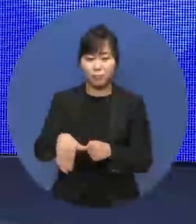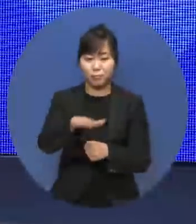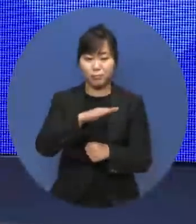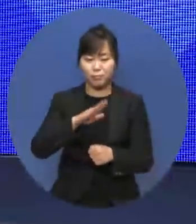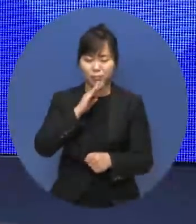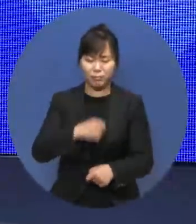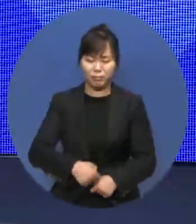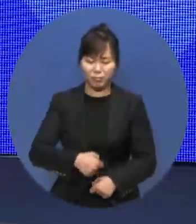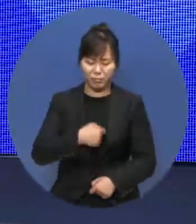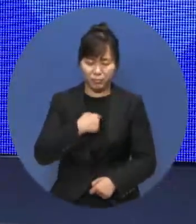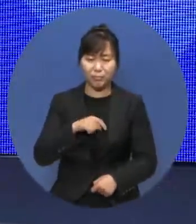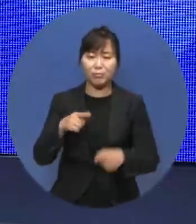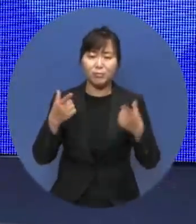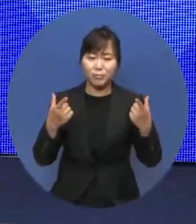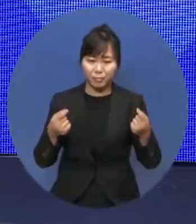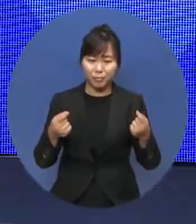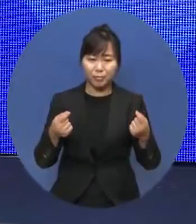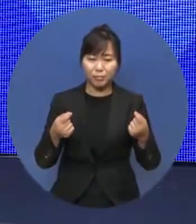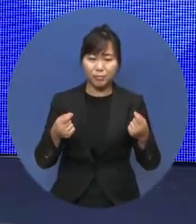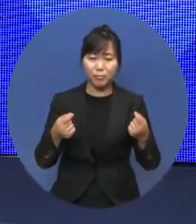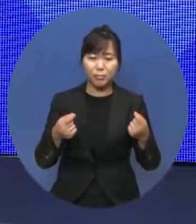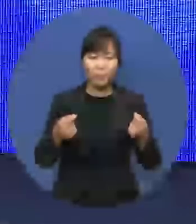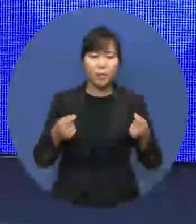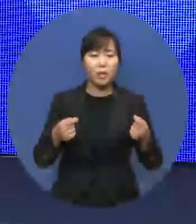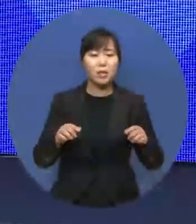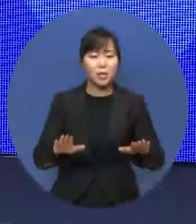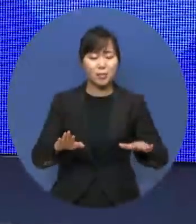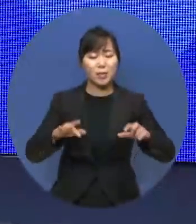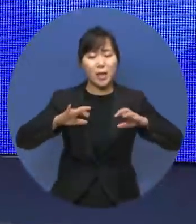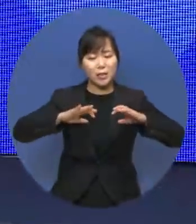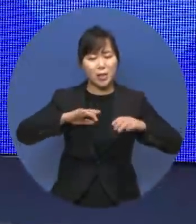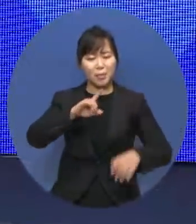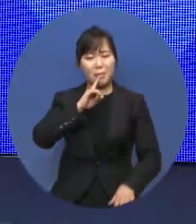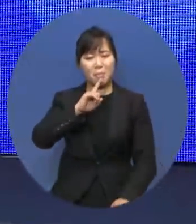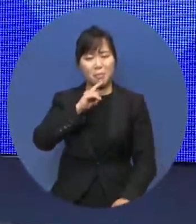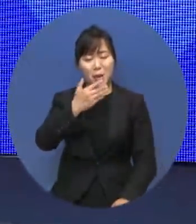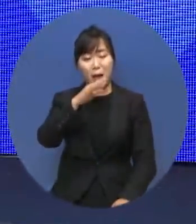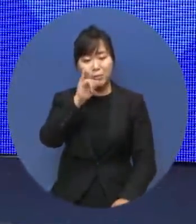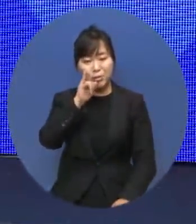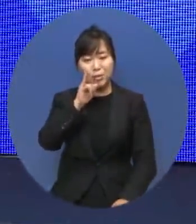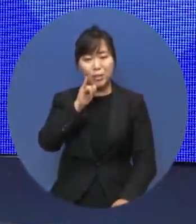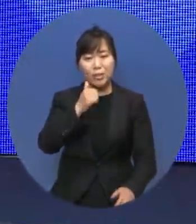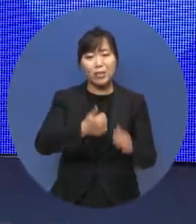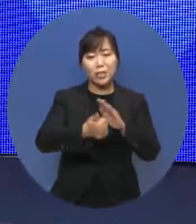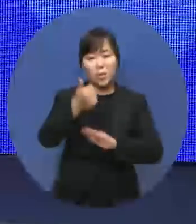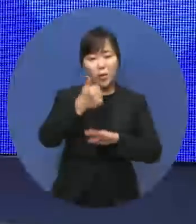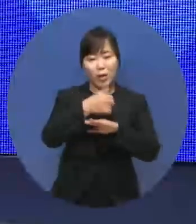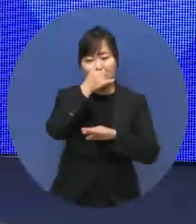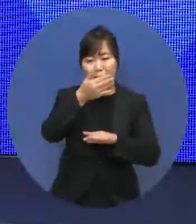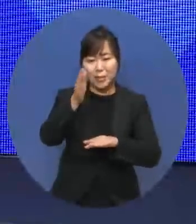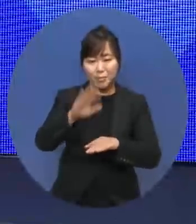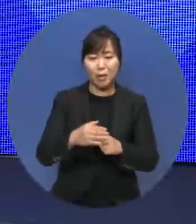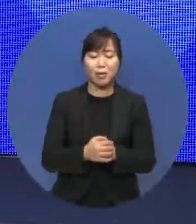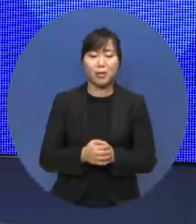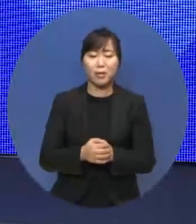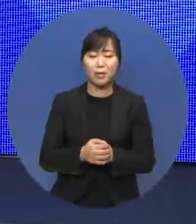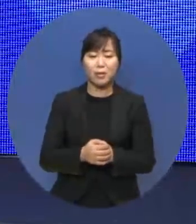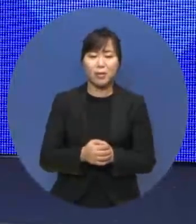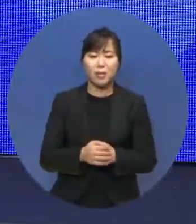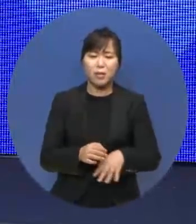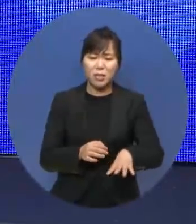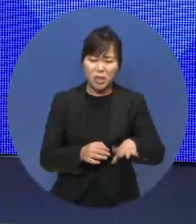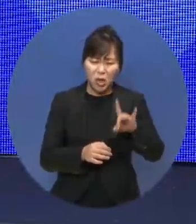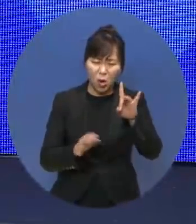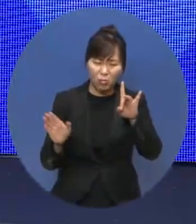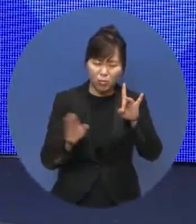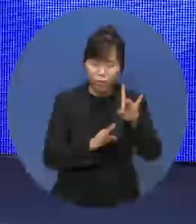저희가 사실은 이렇게 지금은 말씀드릴 수 있는 아주 자랑스럽게 말씀드릴 수 있는 많은 성과들이 있지만 이게 초창기 됐던 건